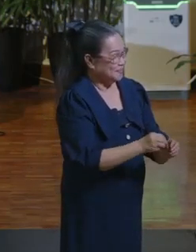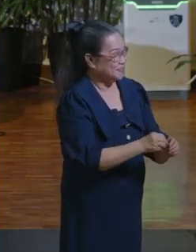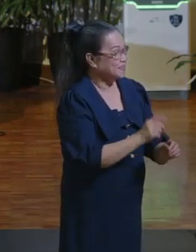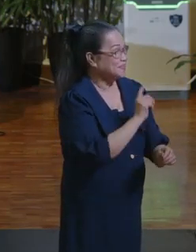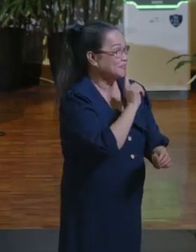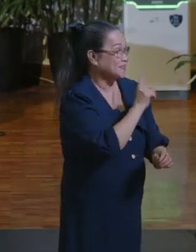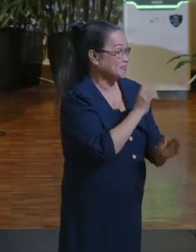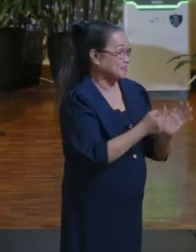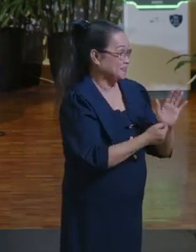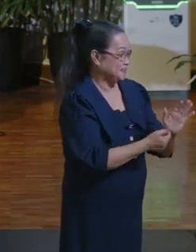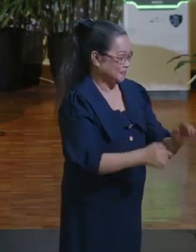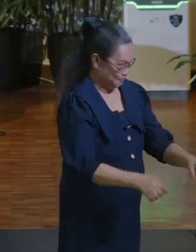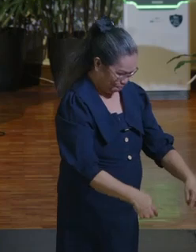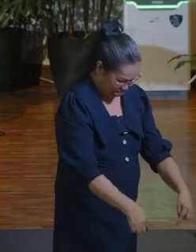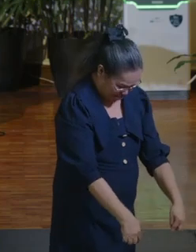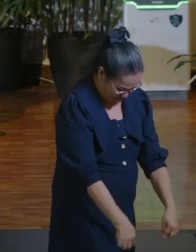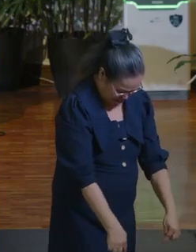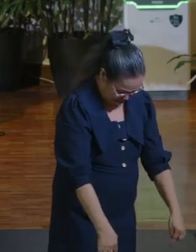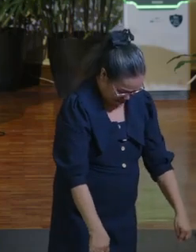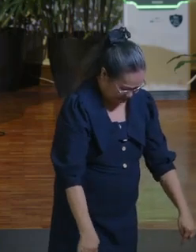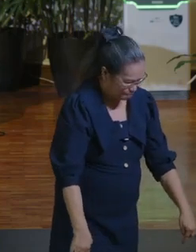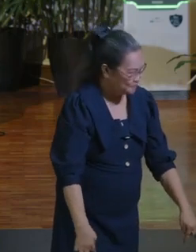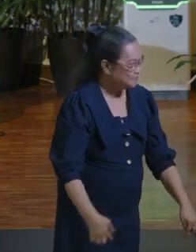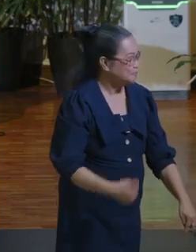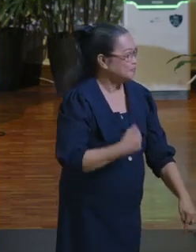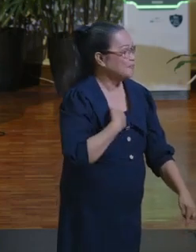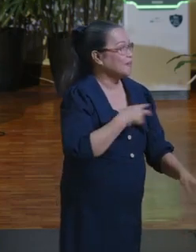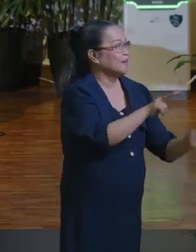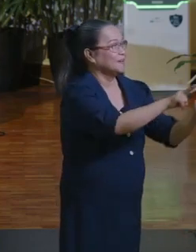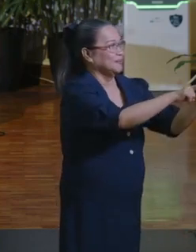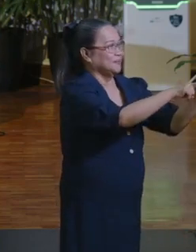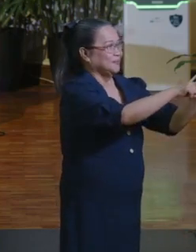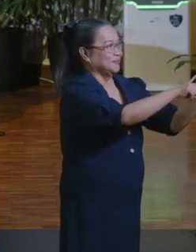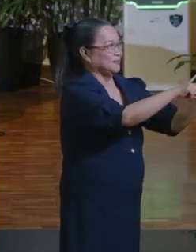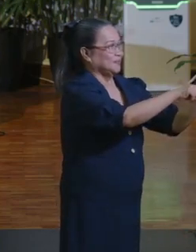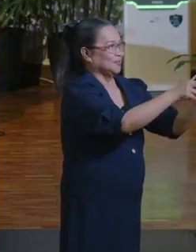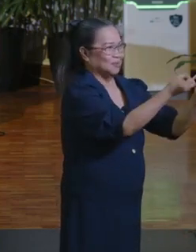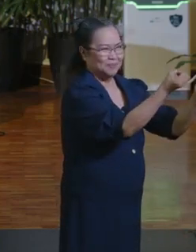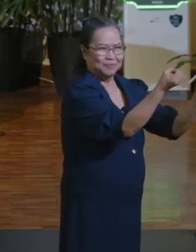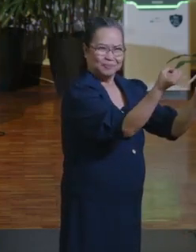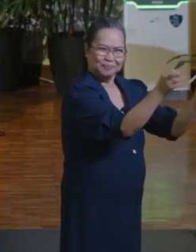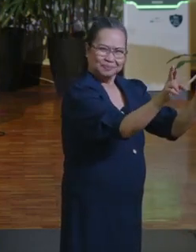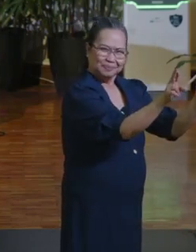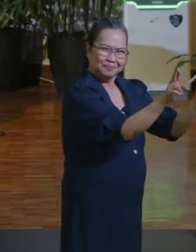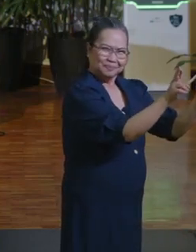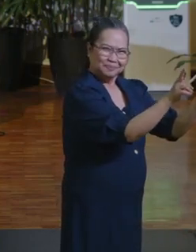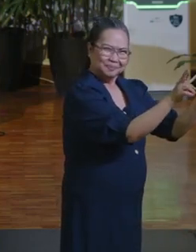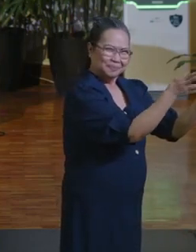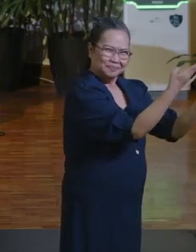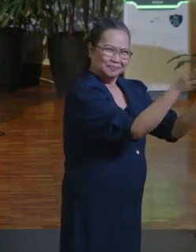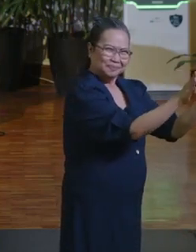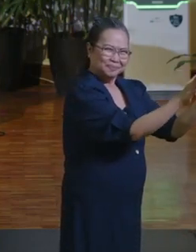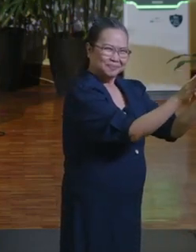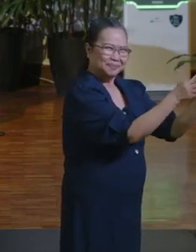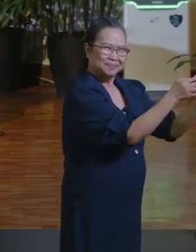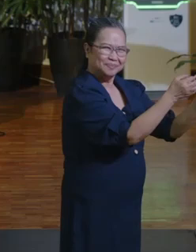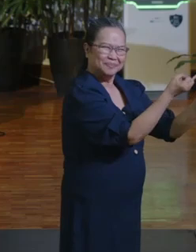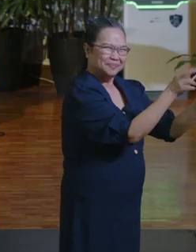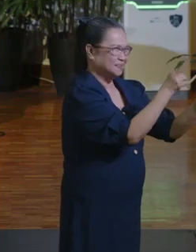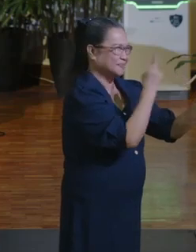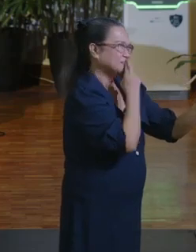Sa baba, no? Na kulay violet o kulay blue o kulay pula. Basta merong